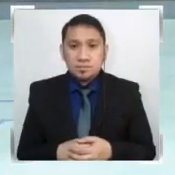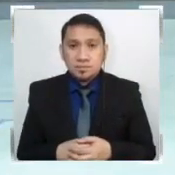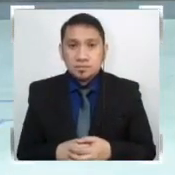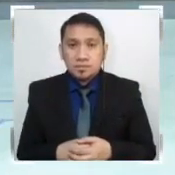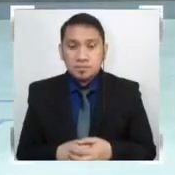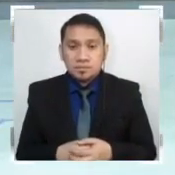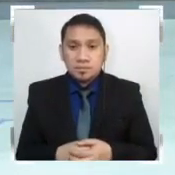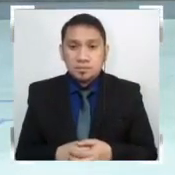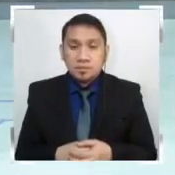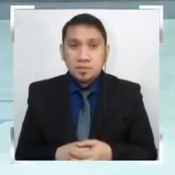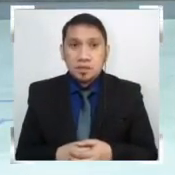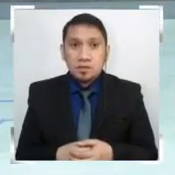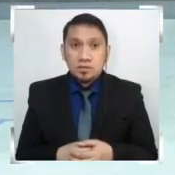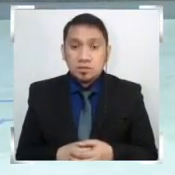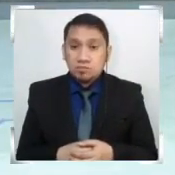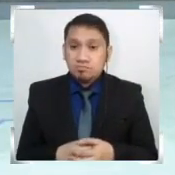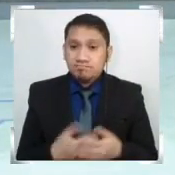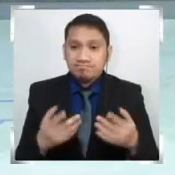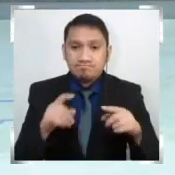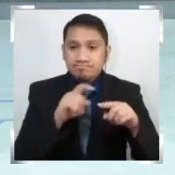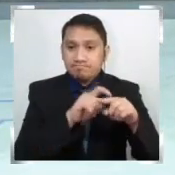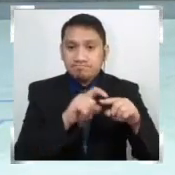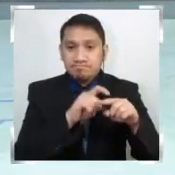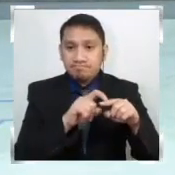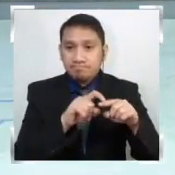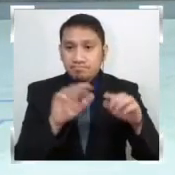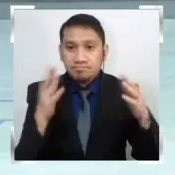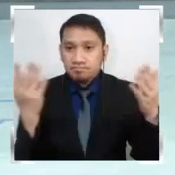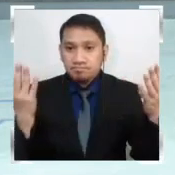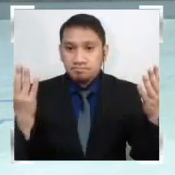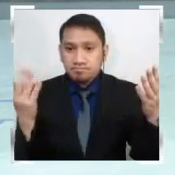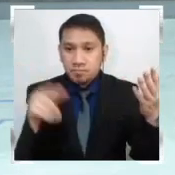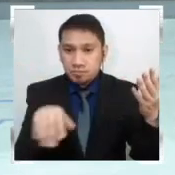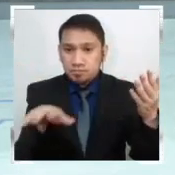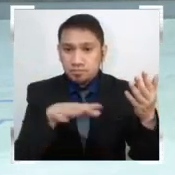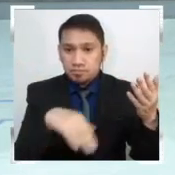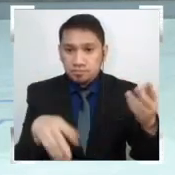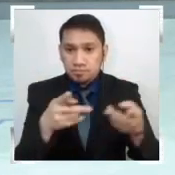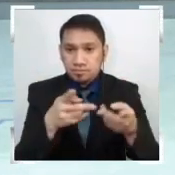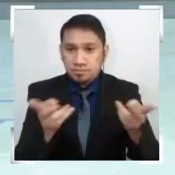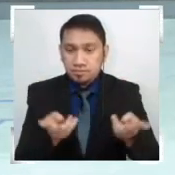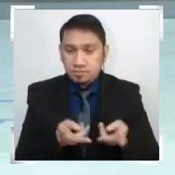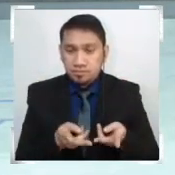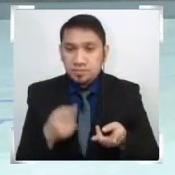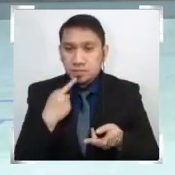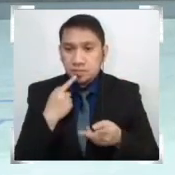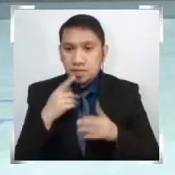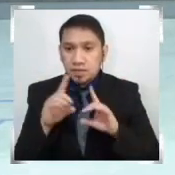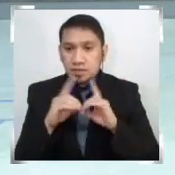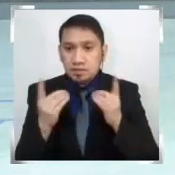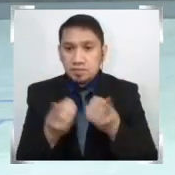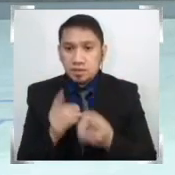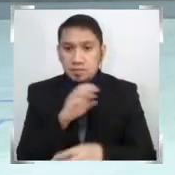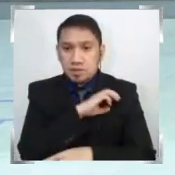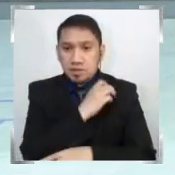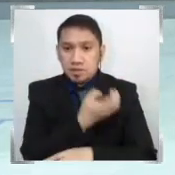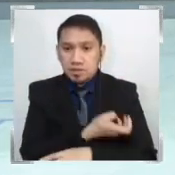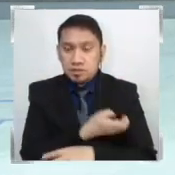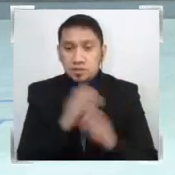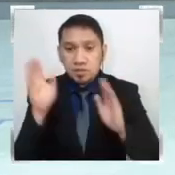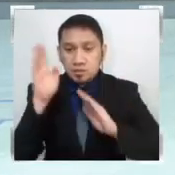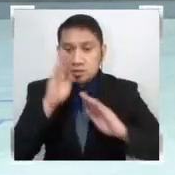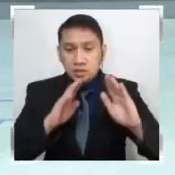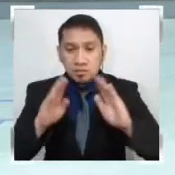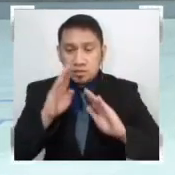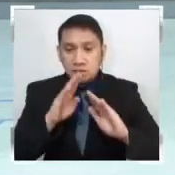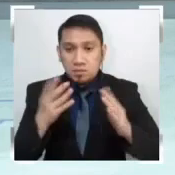Mgpa-Pasko na walang kuryente ang ilang lugar na sinalanta ng bagyo. Ayon sa Department of Energy, problema pa rin sa maraming lugar ang supply ng tubig